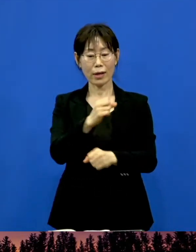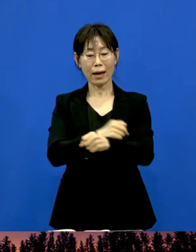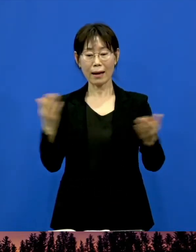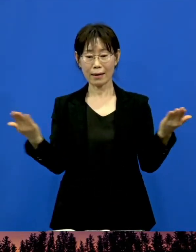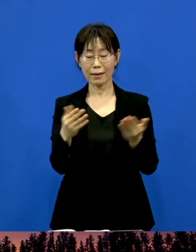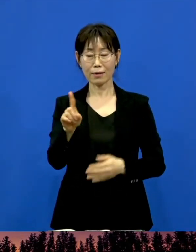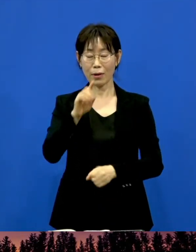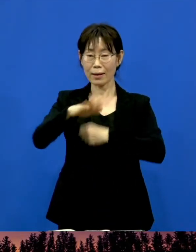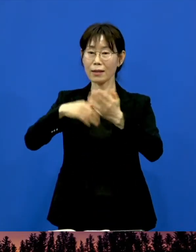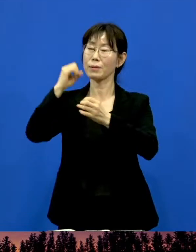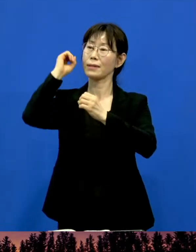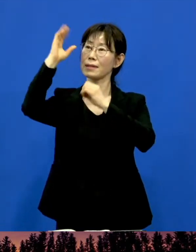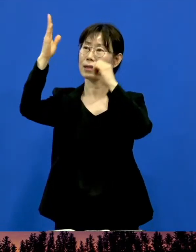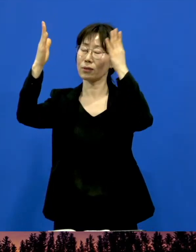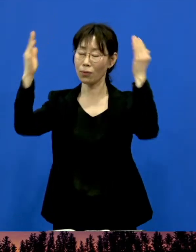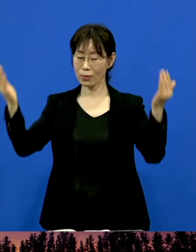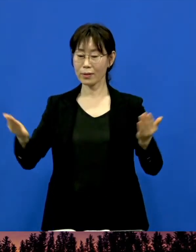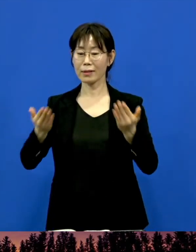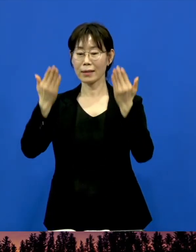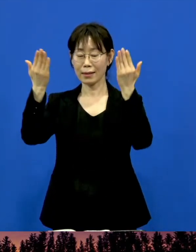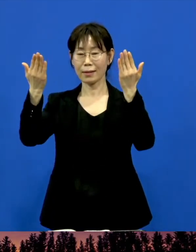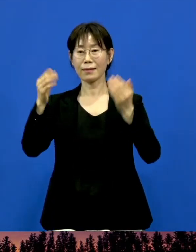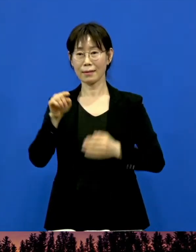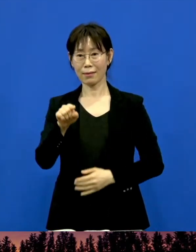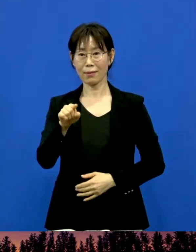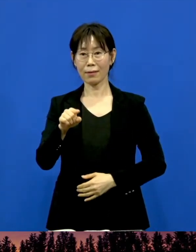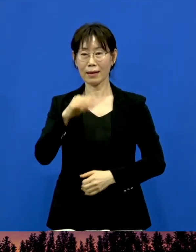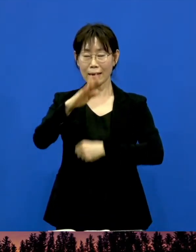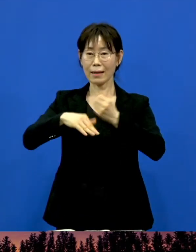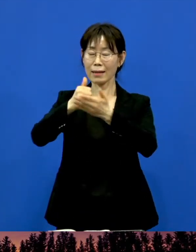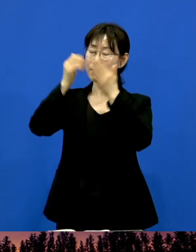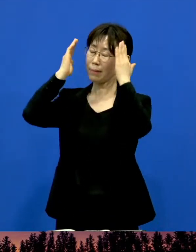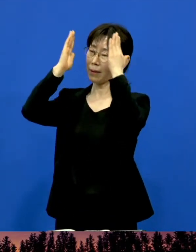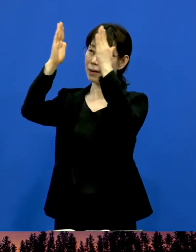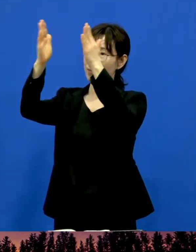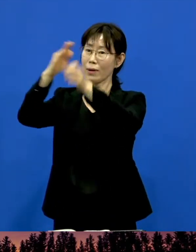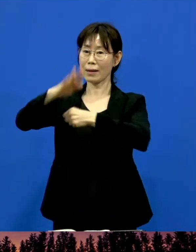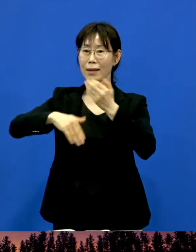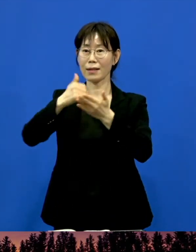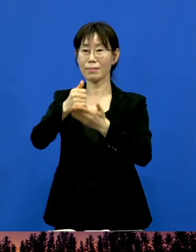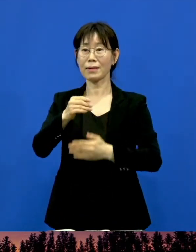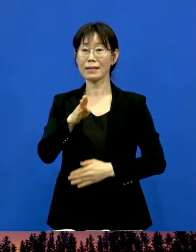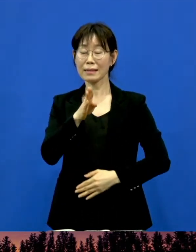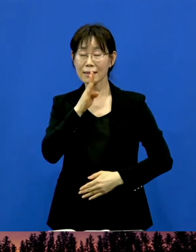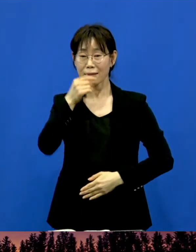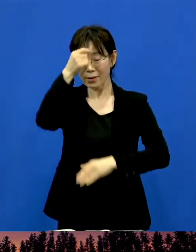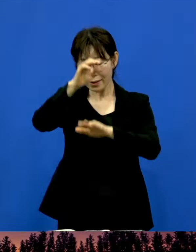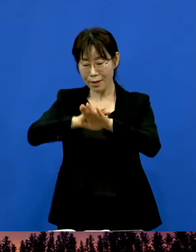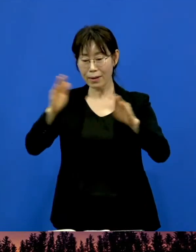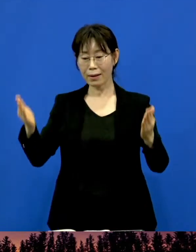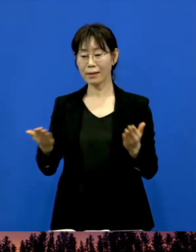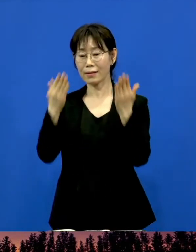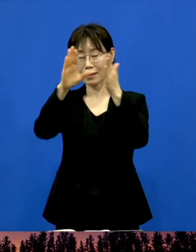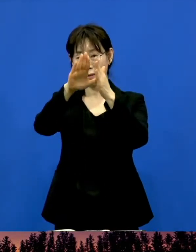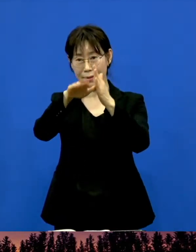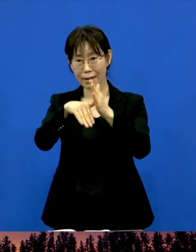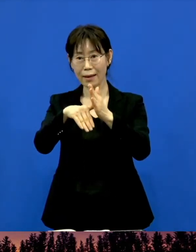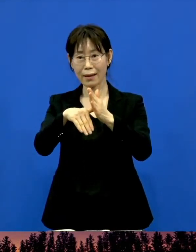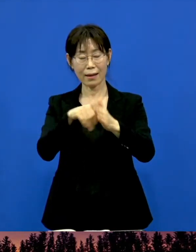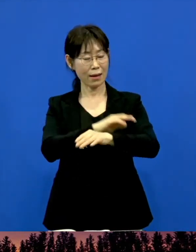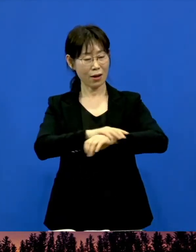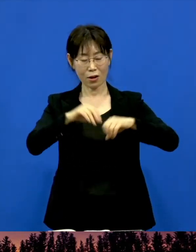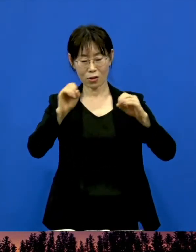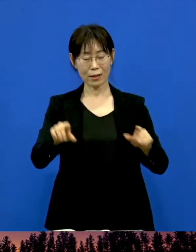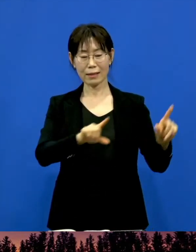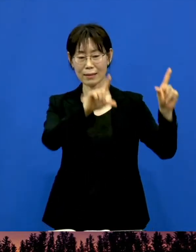것이다. 하나님에게 초점을 맞추라는 거예요. 하나님을 진정으로 예배할 때 해 아래의 흥한 삶의